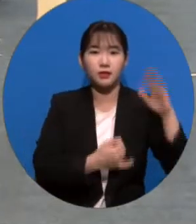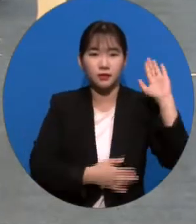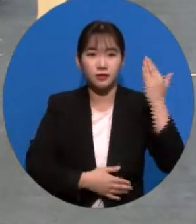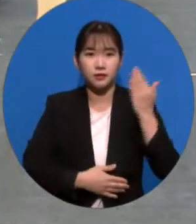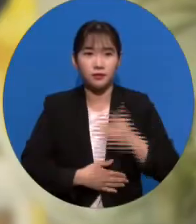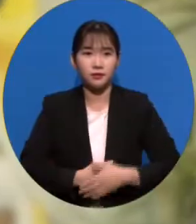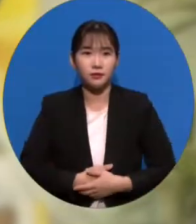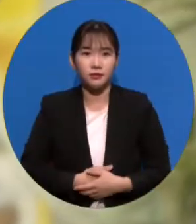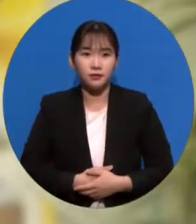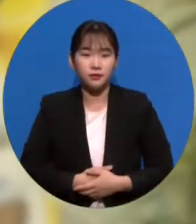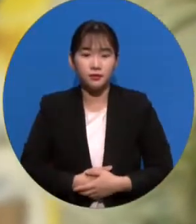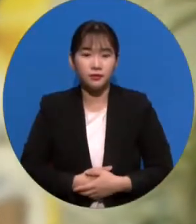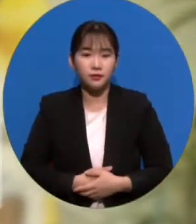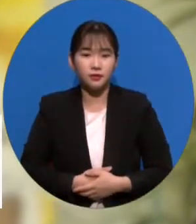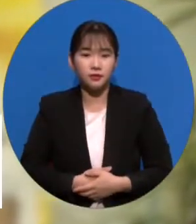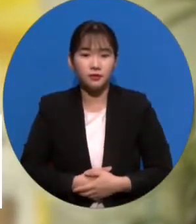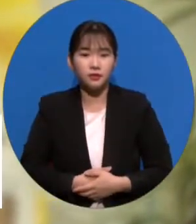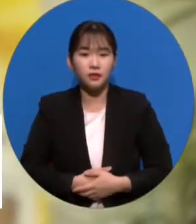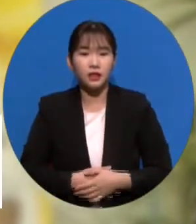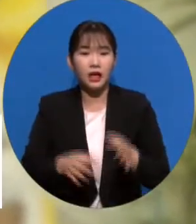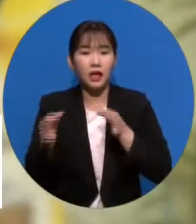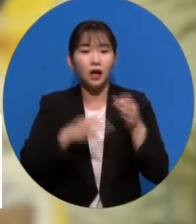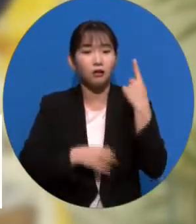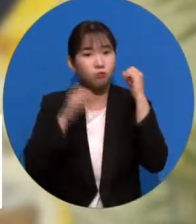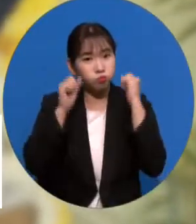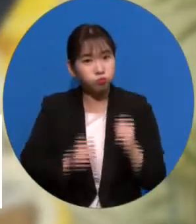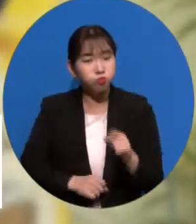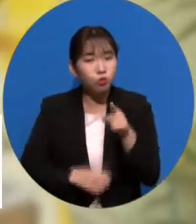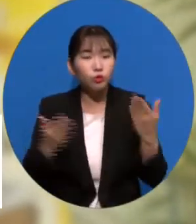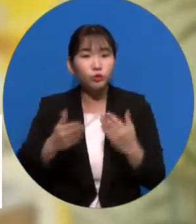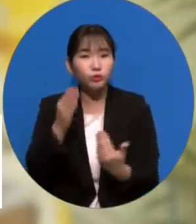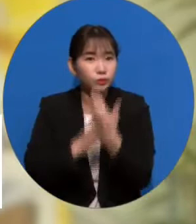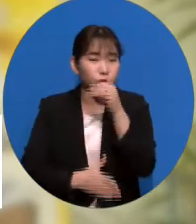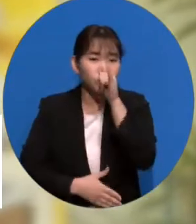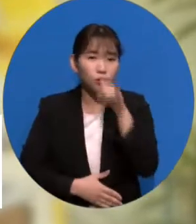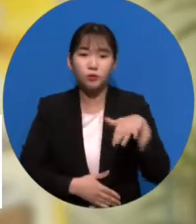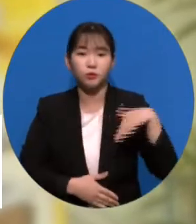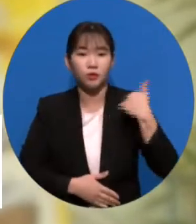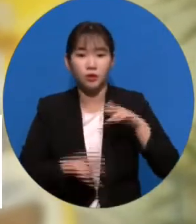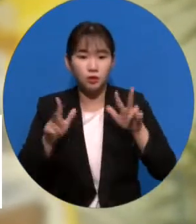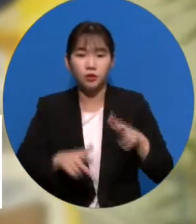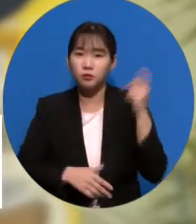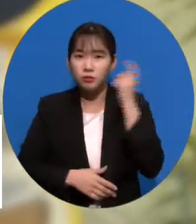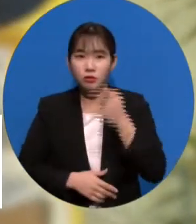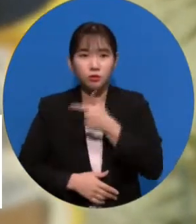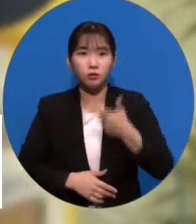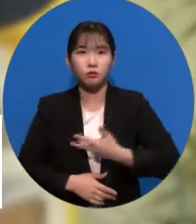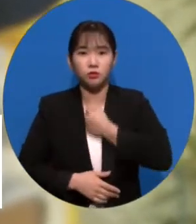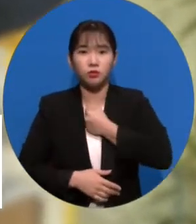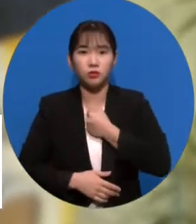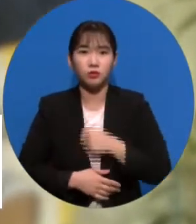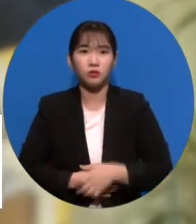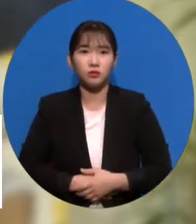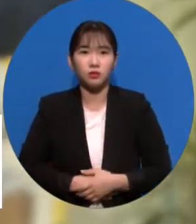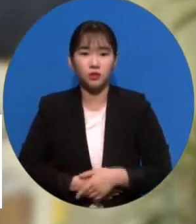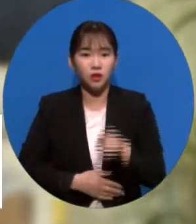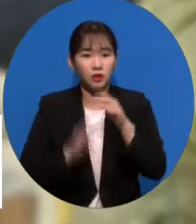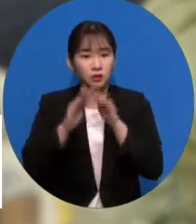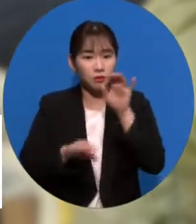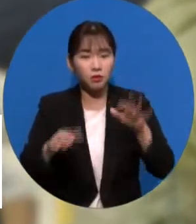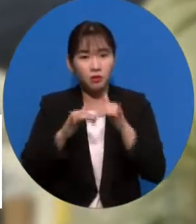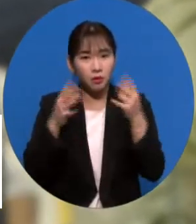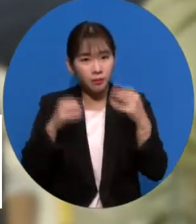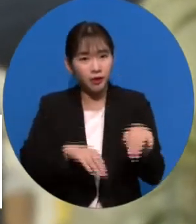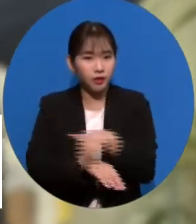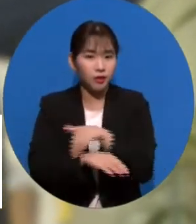들어갔습니다. 가게 어제 있었는데 그런 일이 있었는지 몰랐는데 지금 들으니까 너무 놀라서 이 동네가